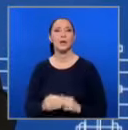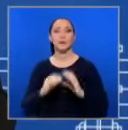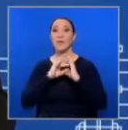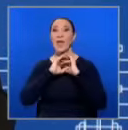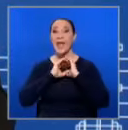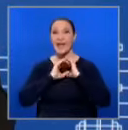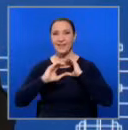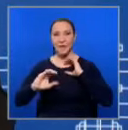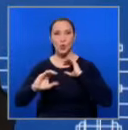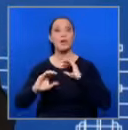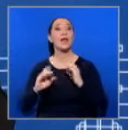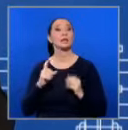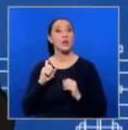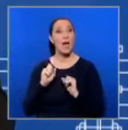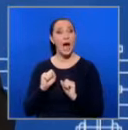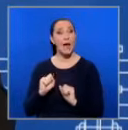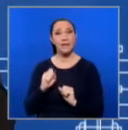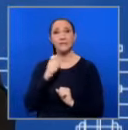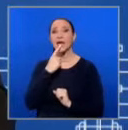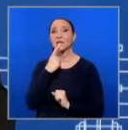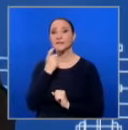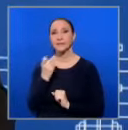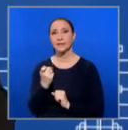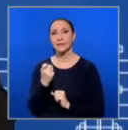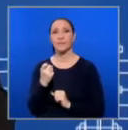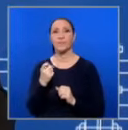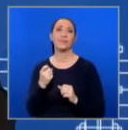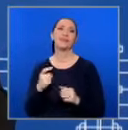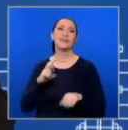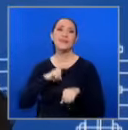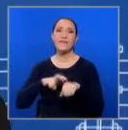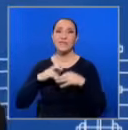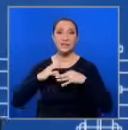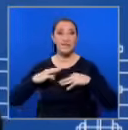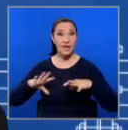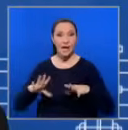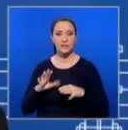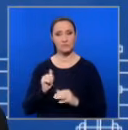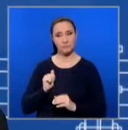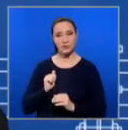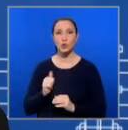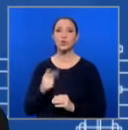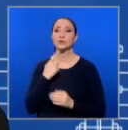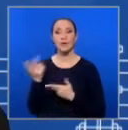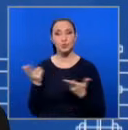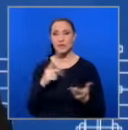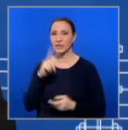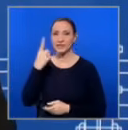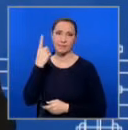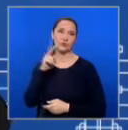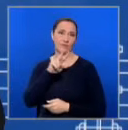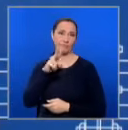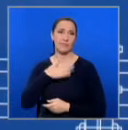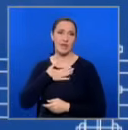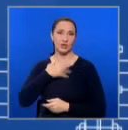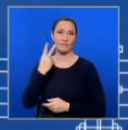Интерконекторът е гаранция за диверсификация и сигурност на доставките не само за нашите две страни,